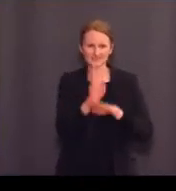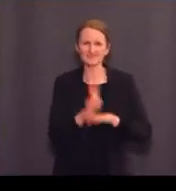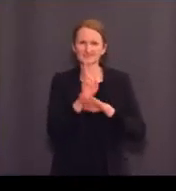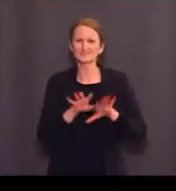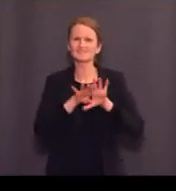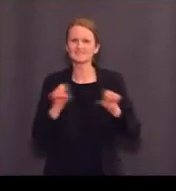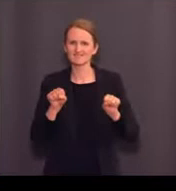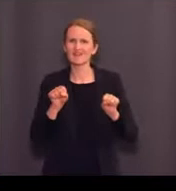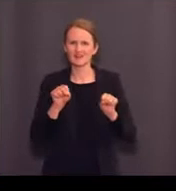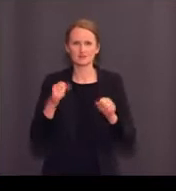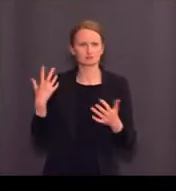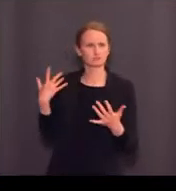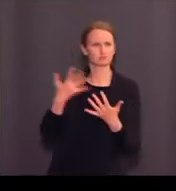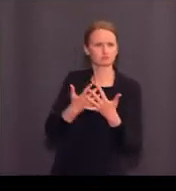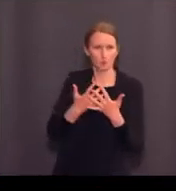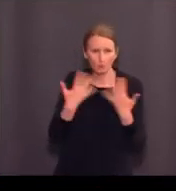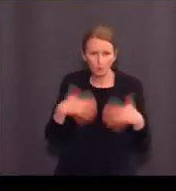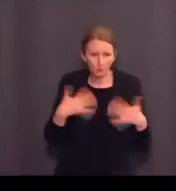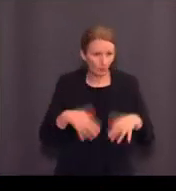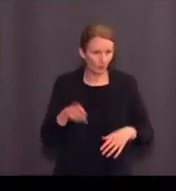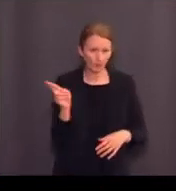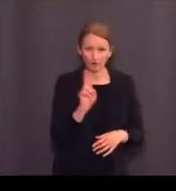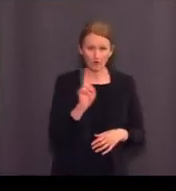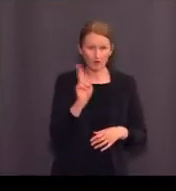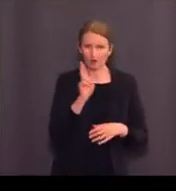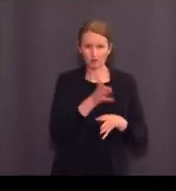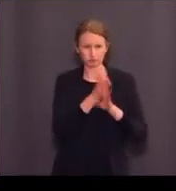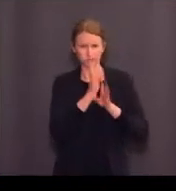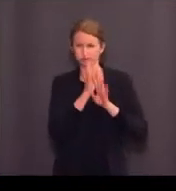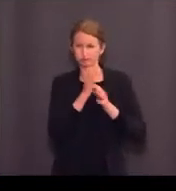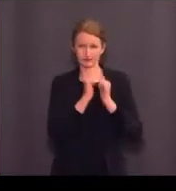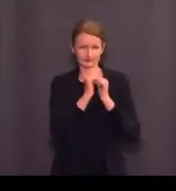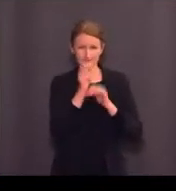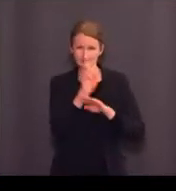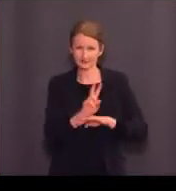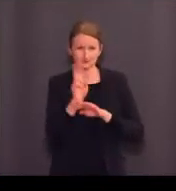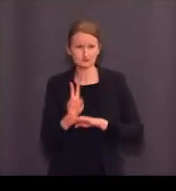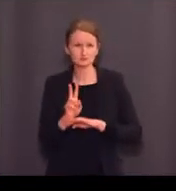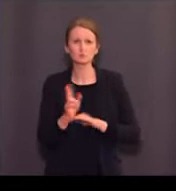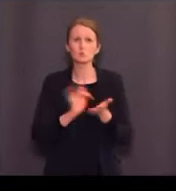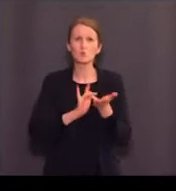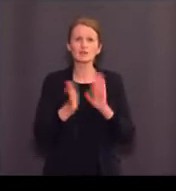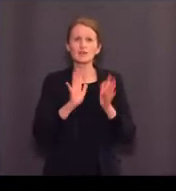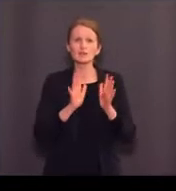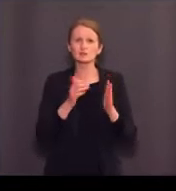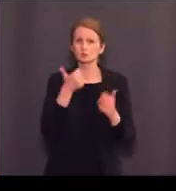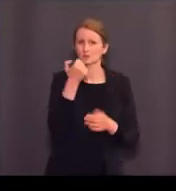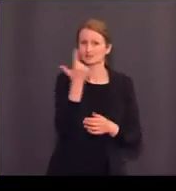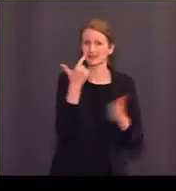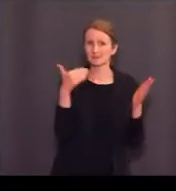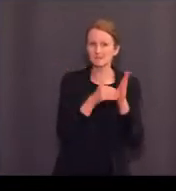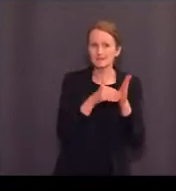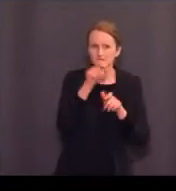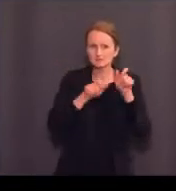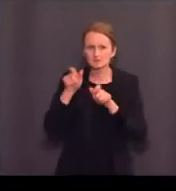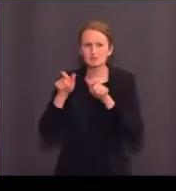jamais fait autant de tests. En moyenne, actuellement, nous avons une moyenne de 67 000 tests